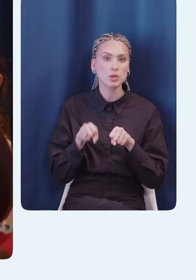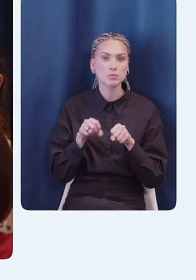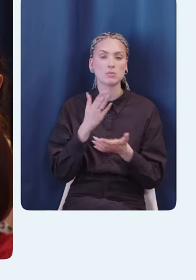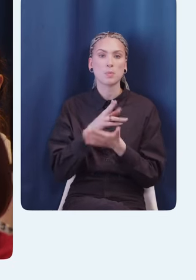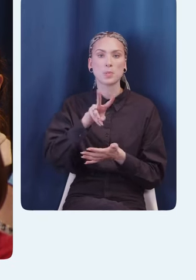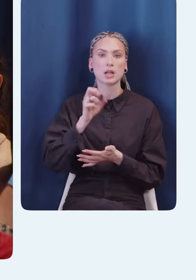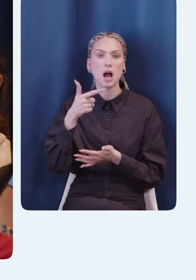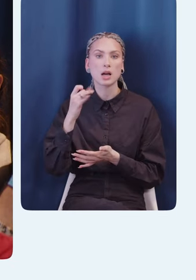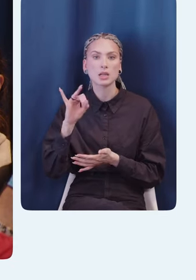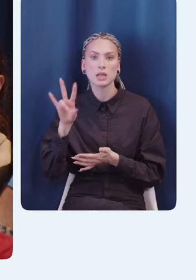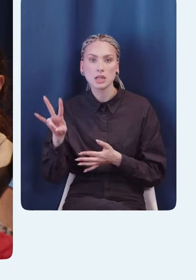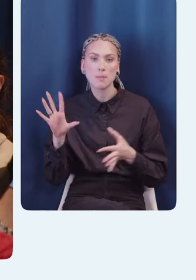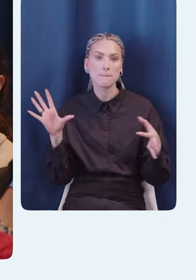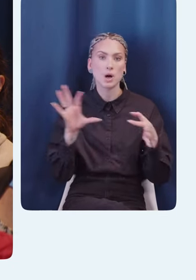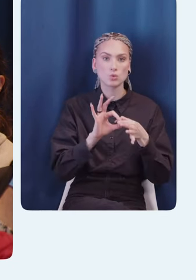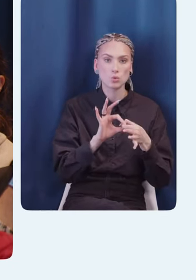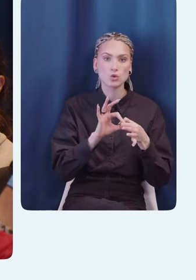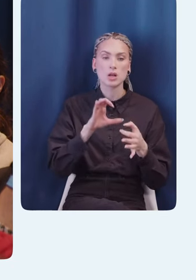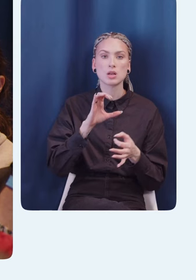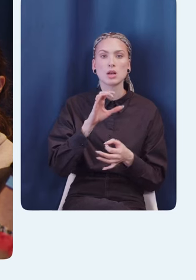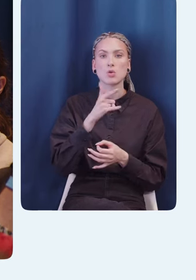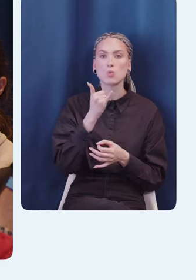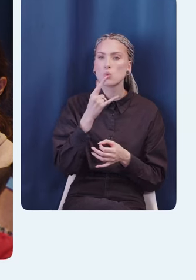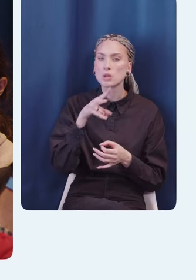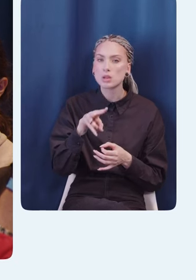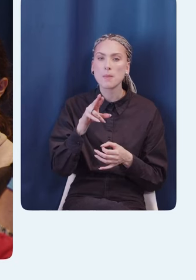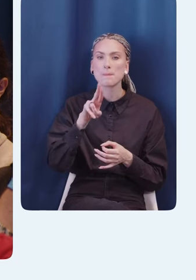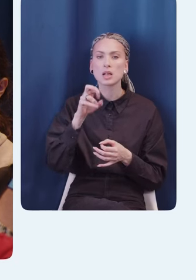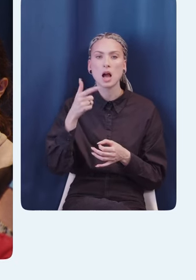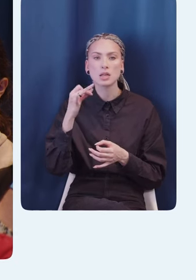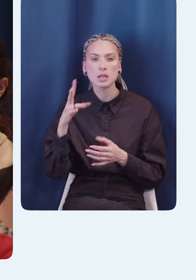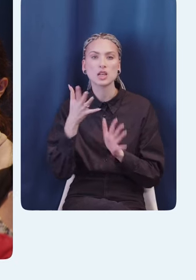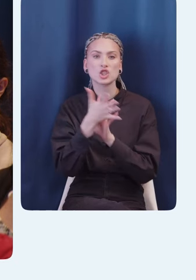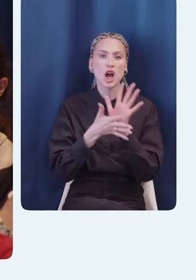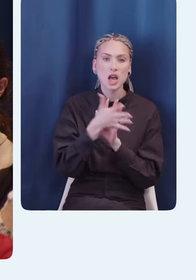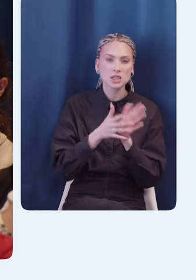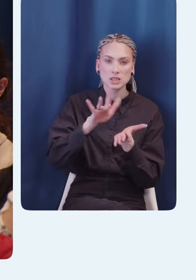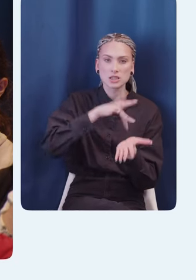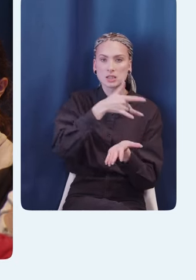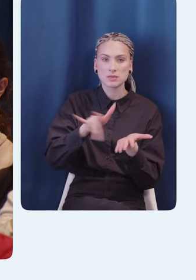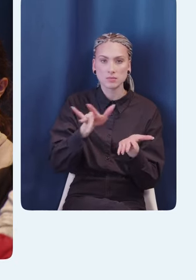плагины, подключенные на Storybook, или же плагины там для Jest'а того же самого?